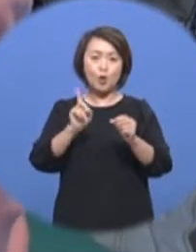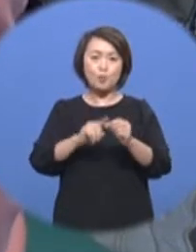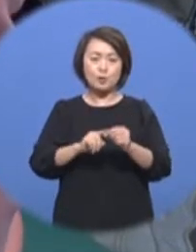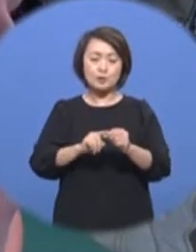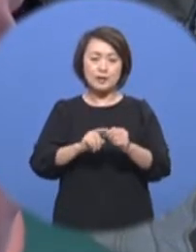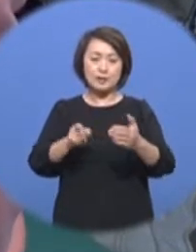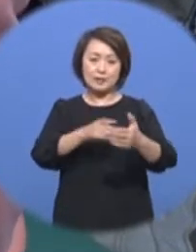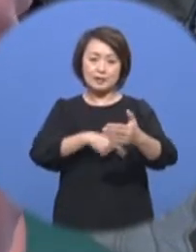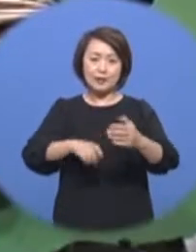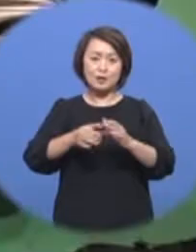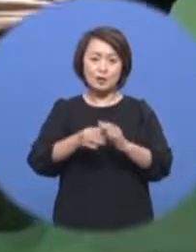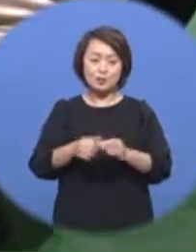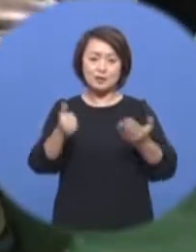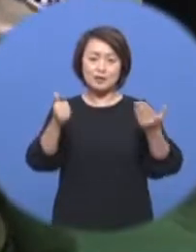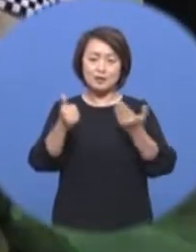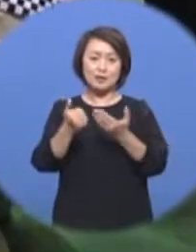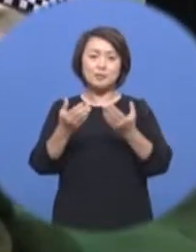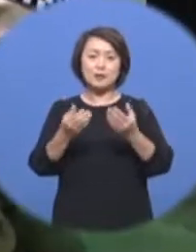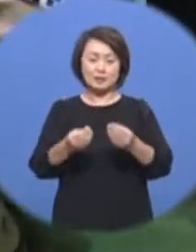きました。